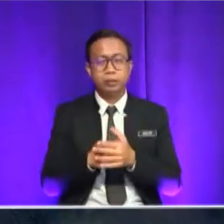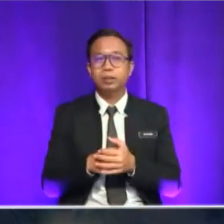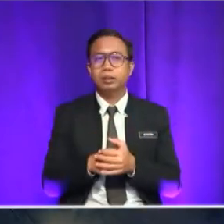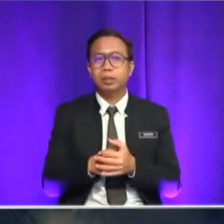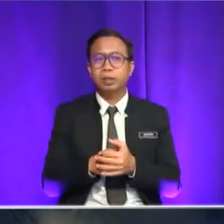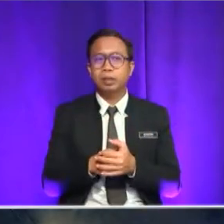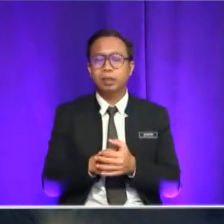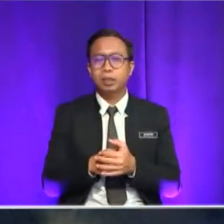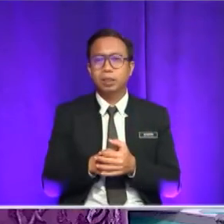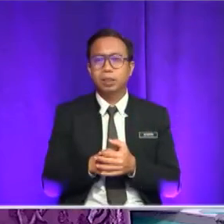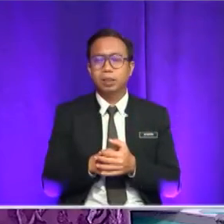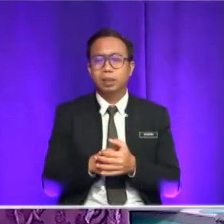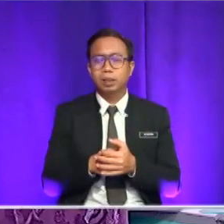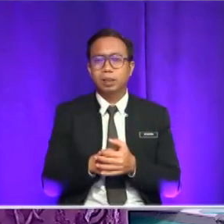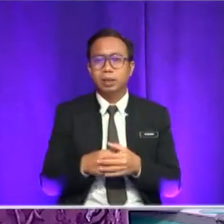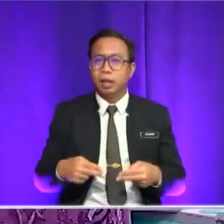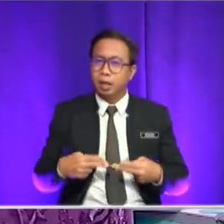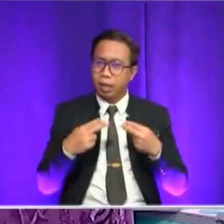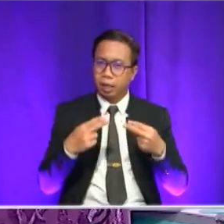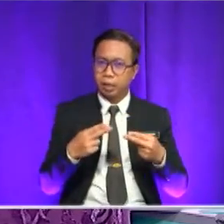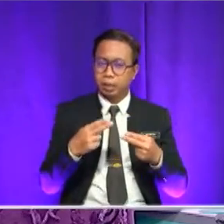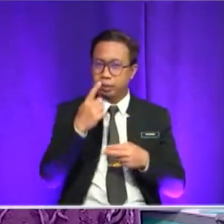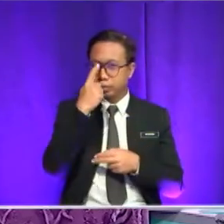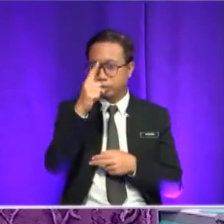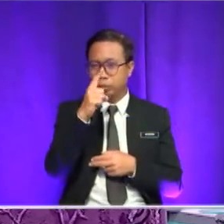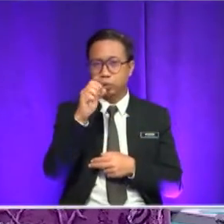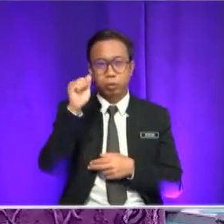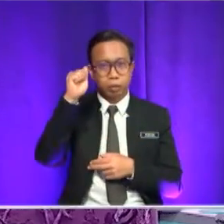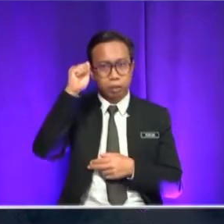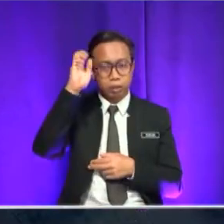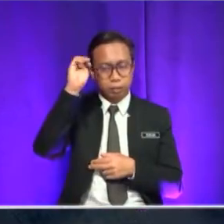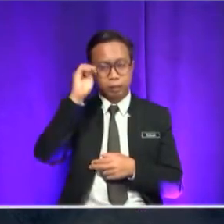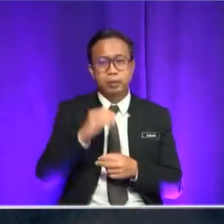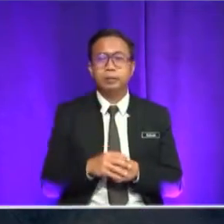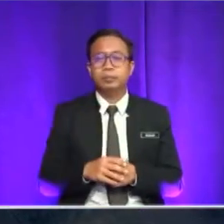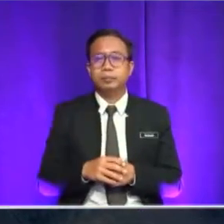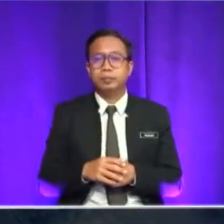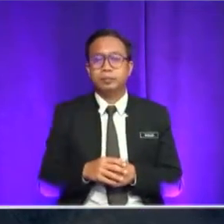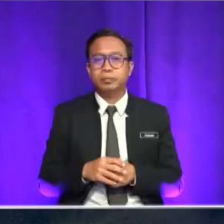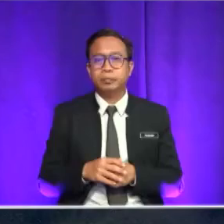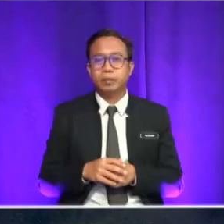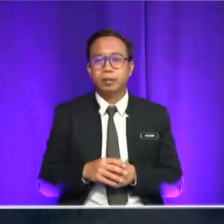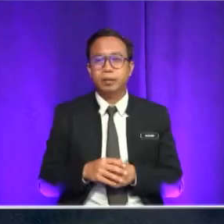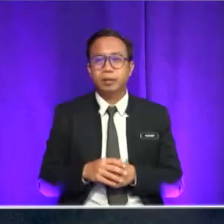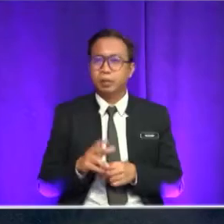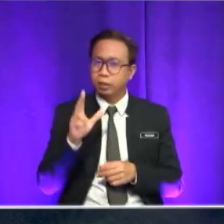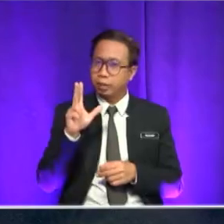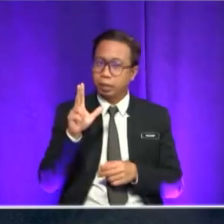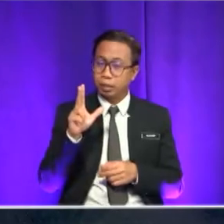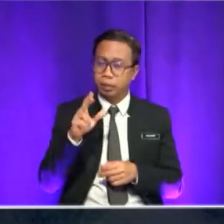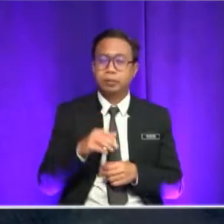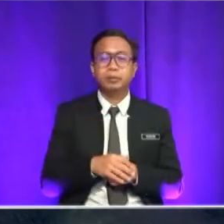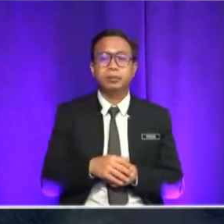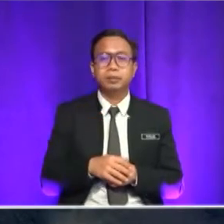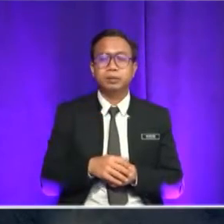Jadi, Irfan, berikan mata ganjaran untuk Amir. Mata ganjaran untuk Amir, cikgu? Okey, baiklah. Tadi cikgu bagi ansar 3, betul tak?